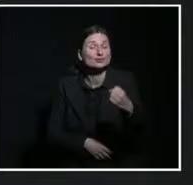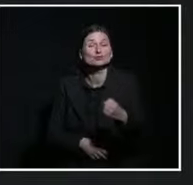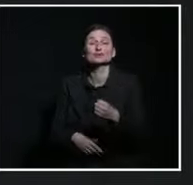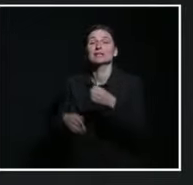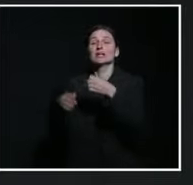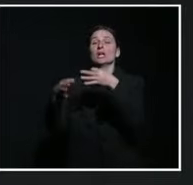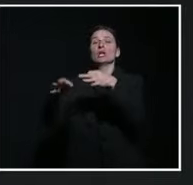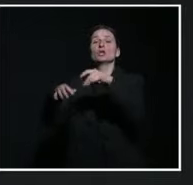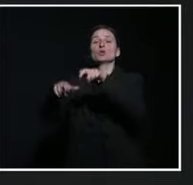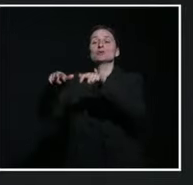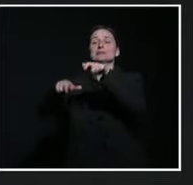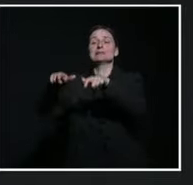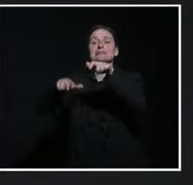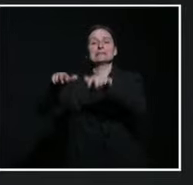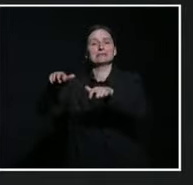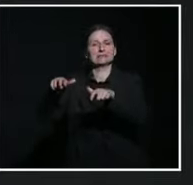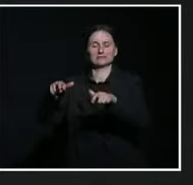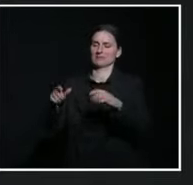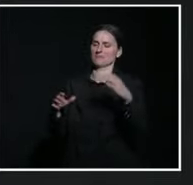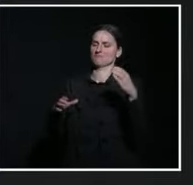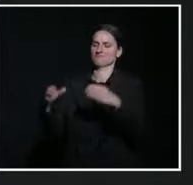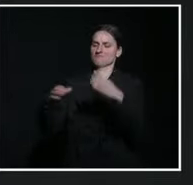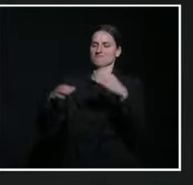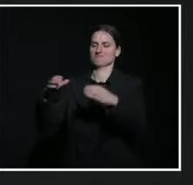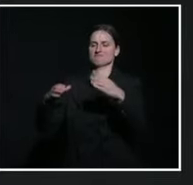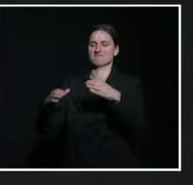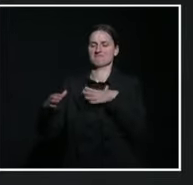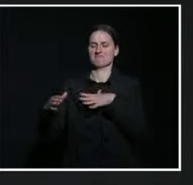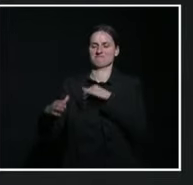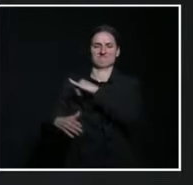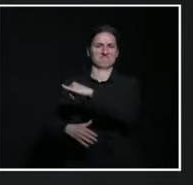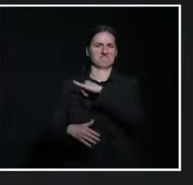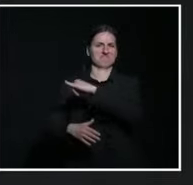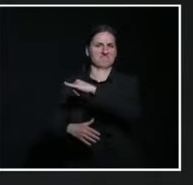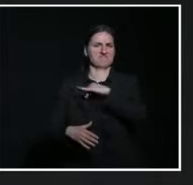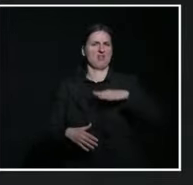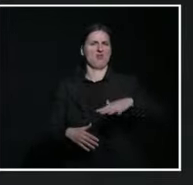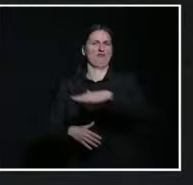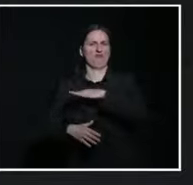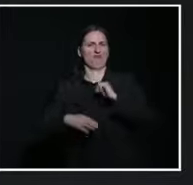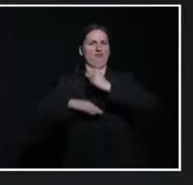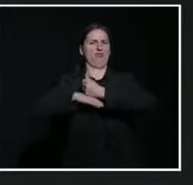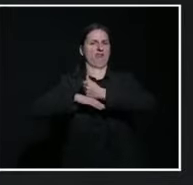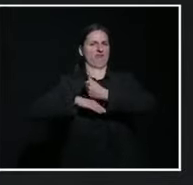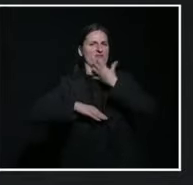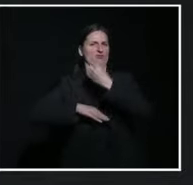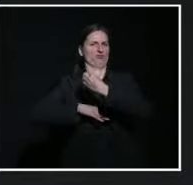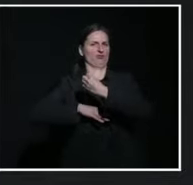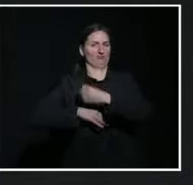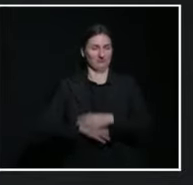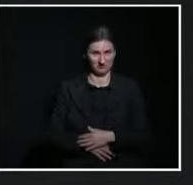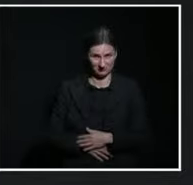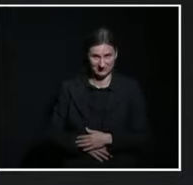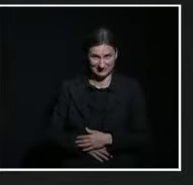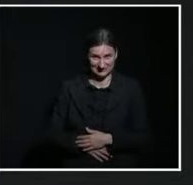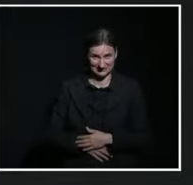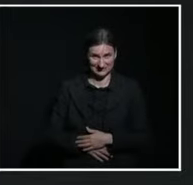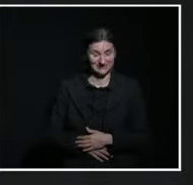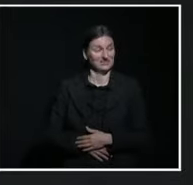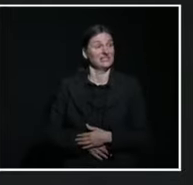eigenen, womöglich völkisch orientierten Gefolgsleuten besetzen wollen. An